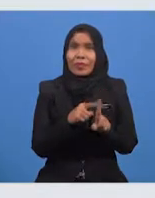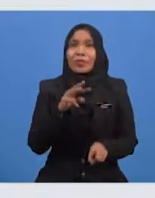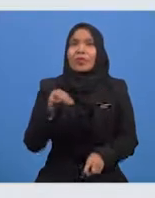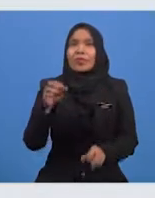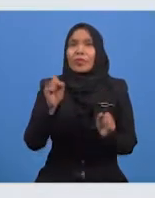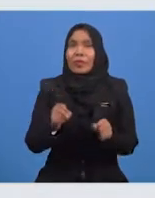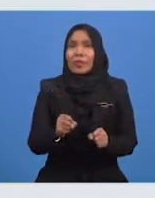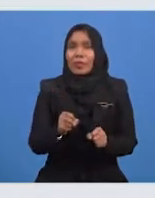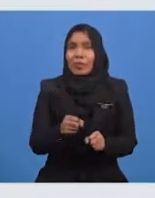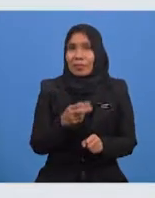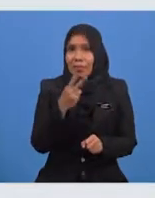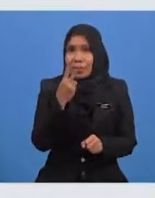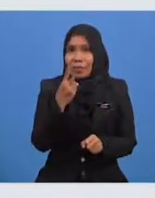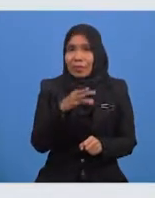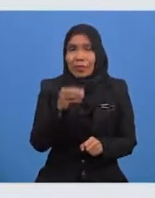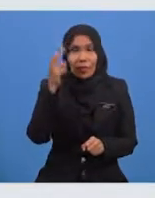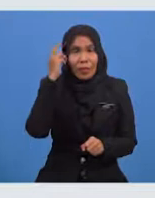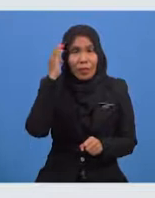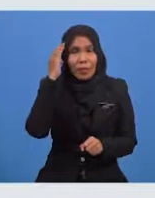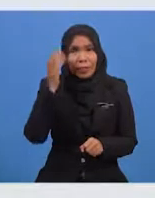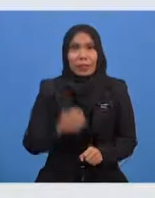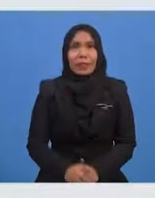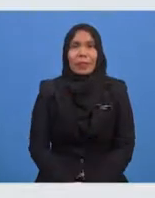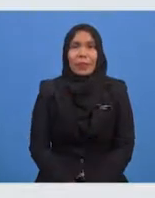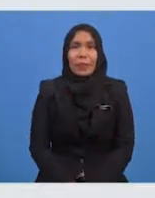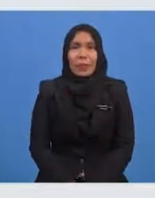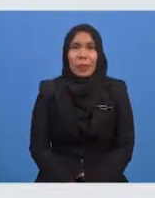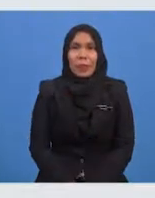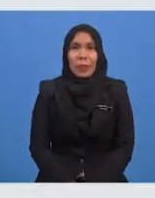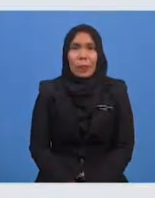pekerjanya. Keadaan ini menyebabkan para pekerjanya mengambil kesempatan.